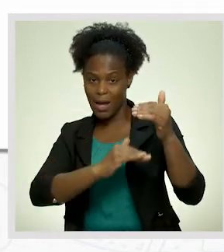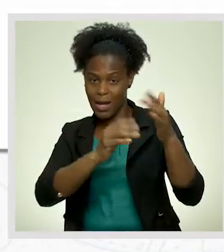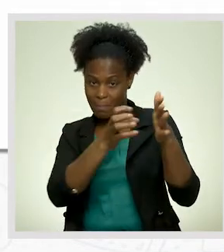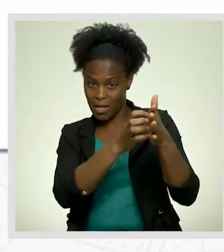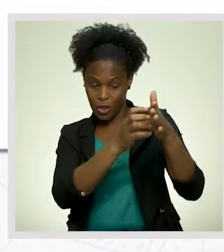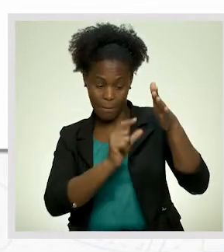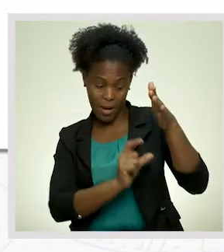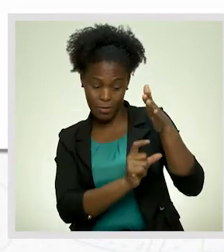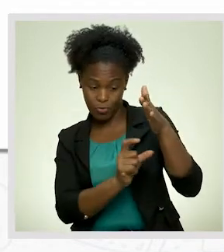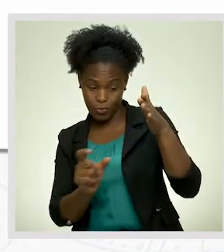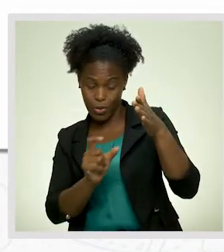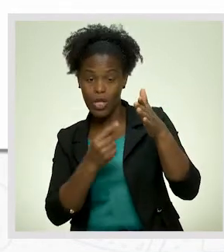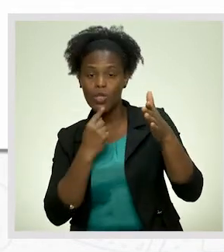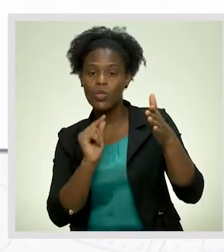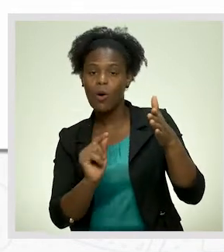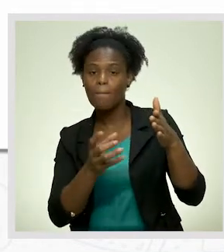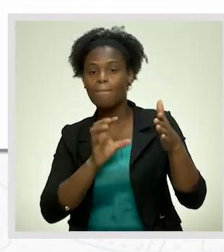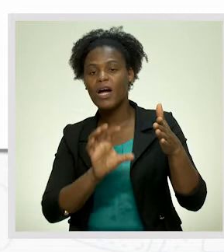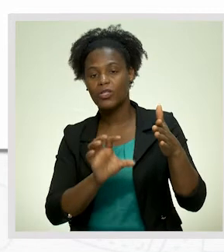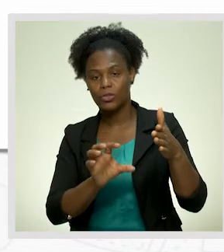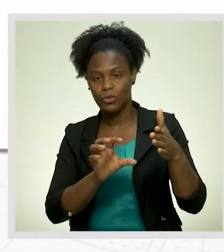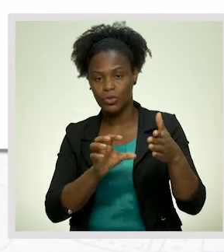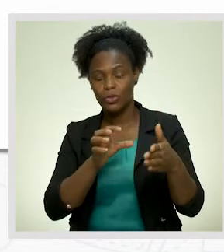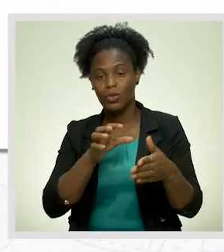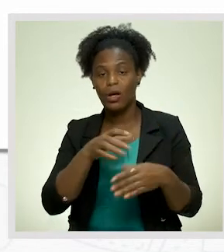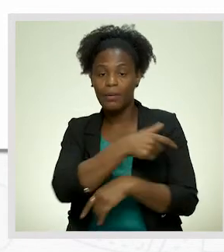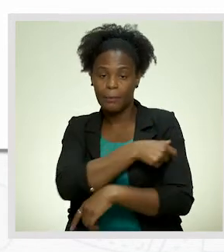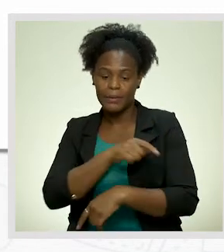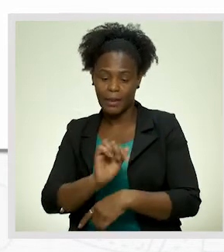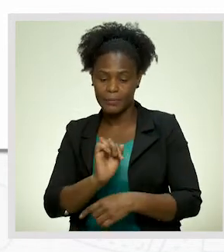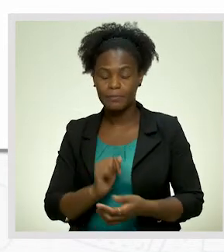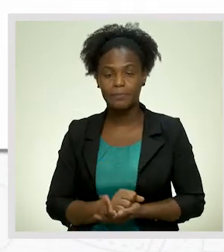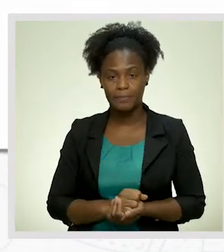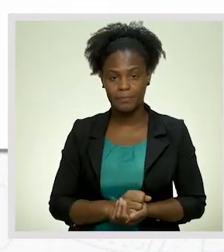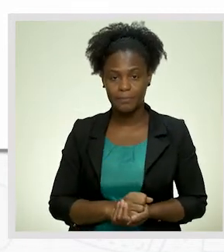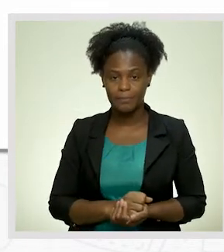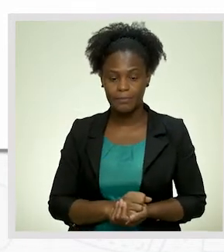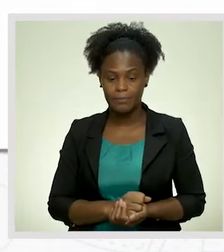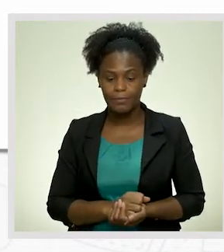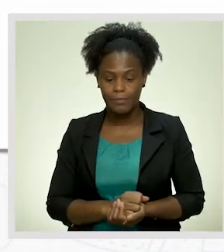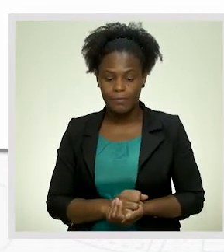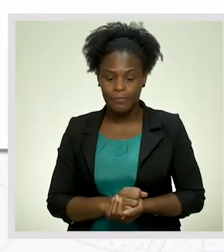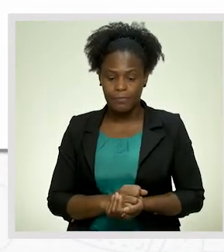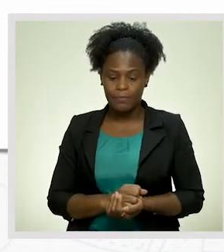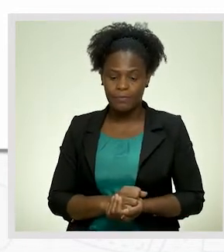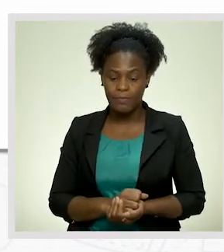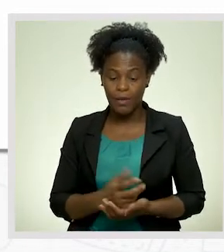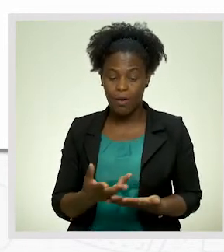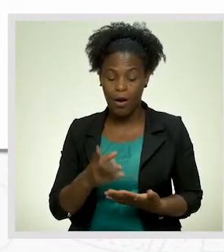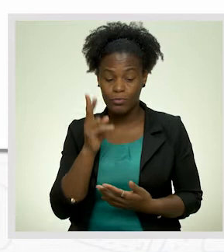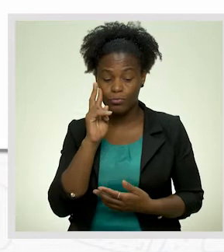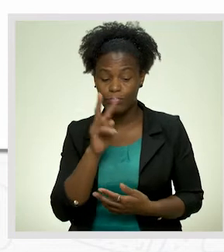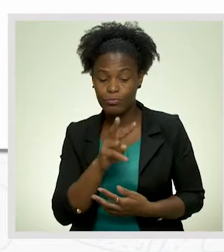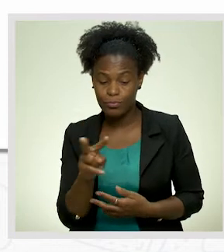images le nom des pays représentés. La rubrique